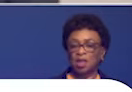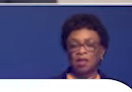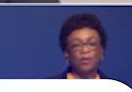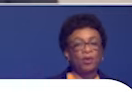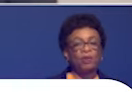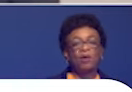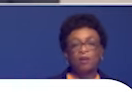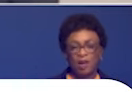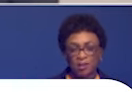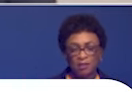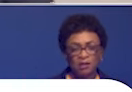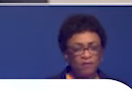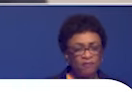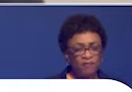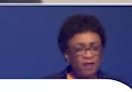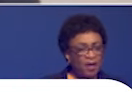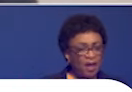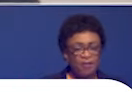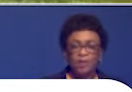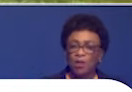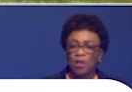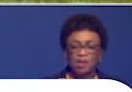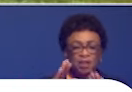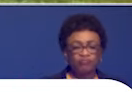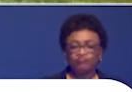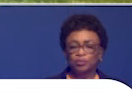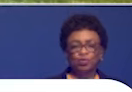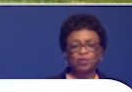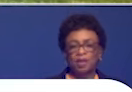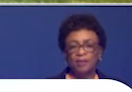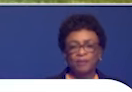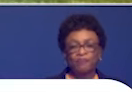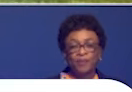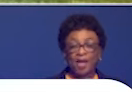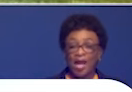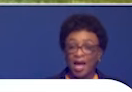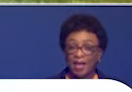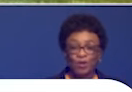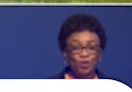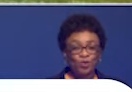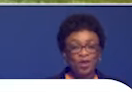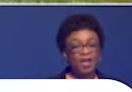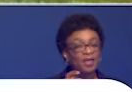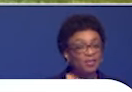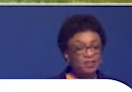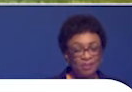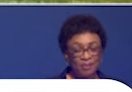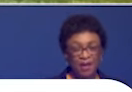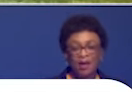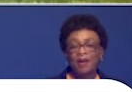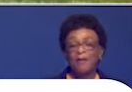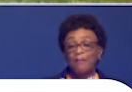kuvunagesihiyo.Lichaya halihiyokutokeakwenyekisimahiki,